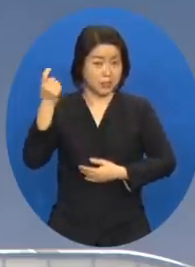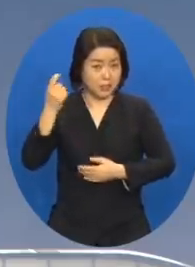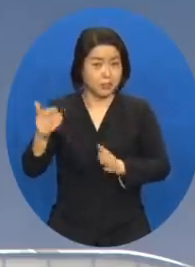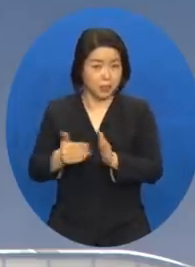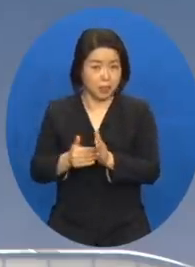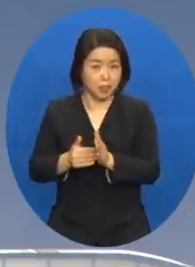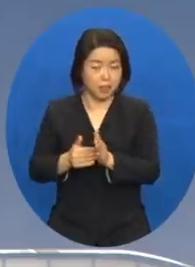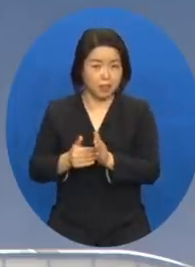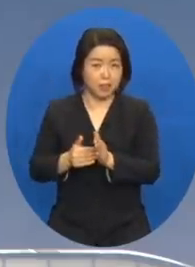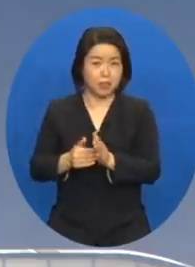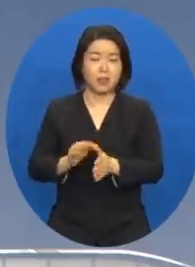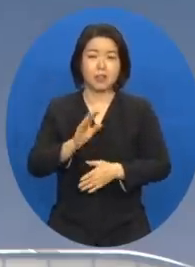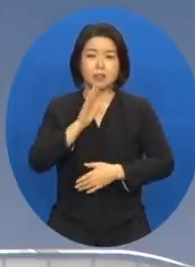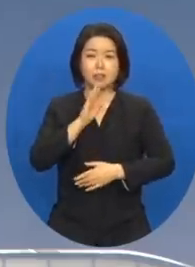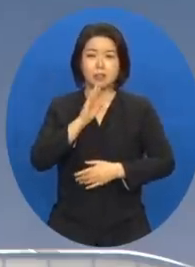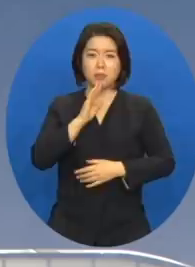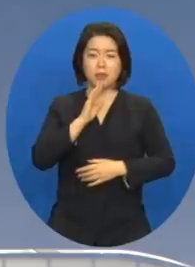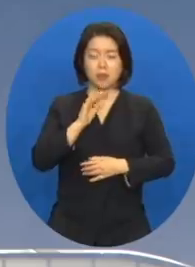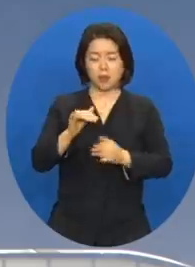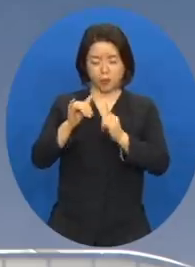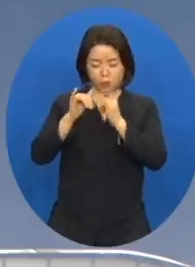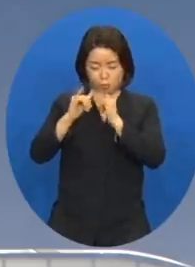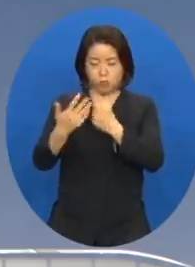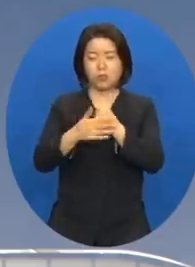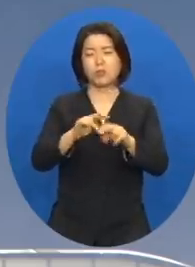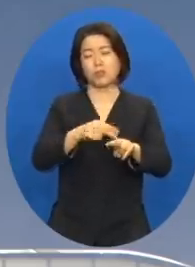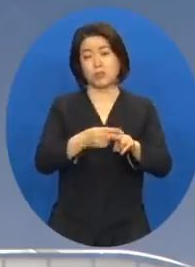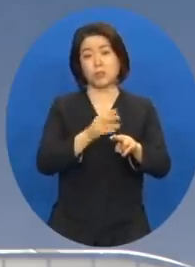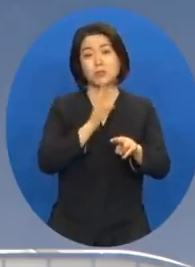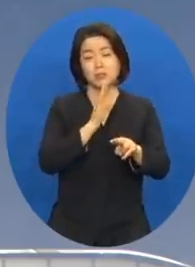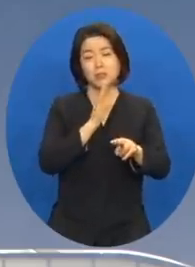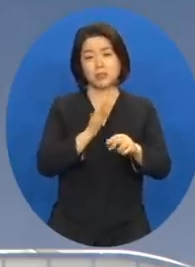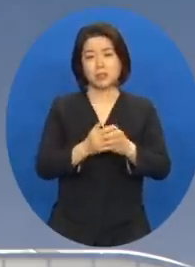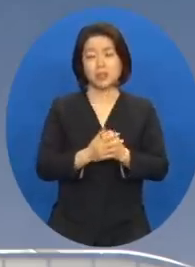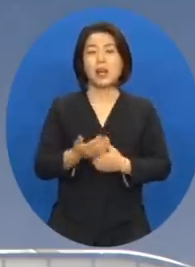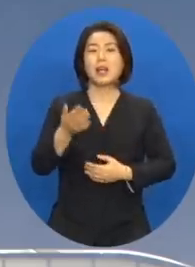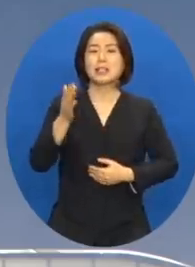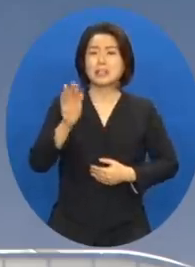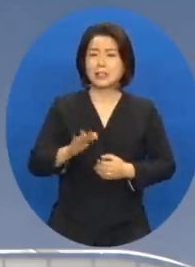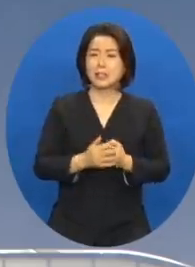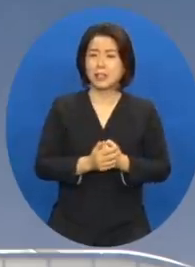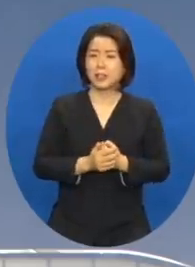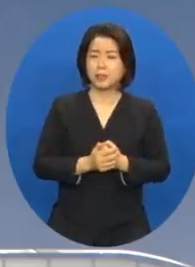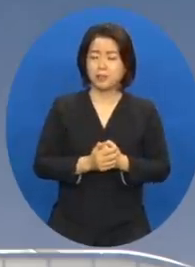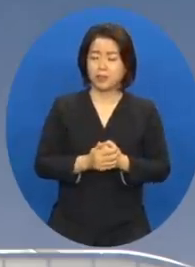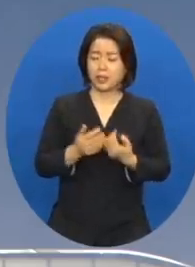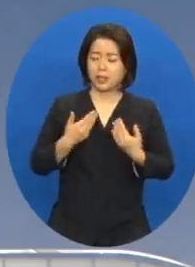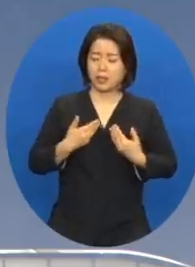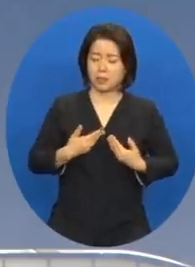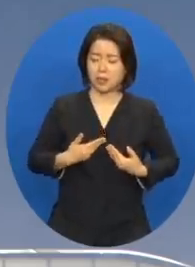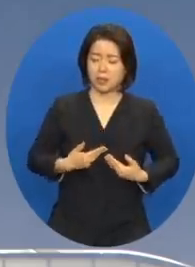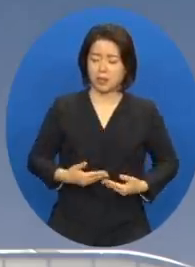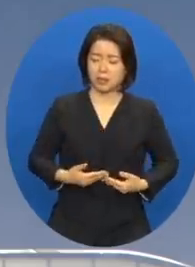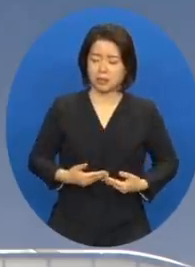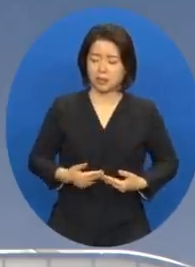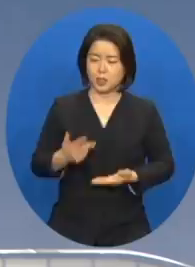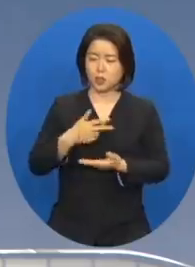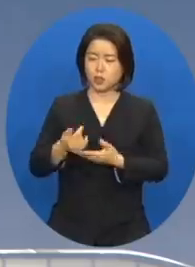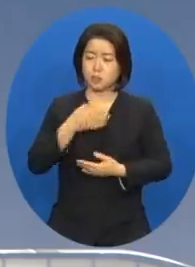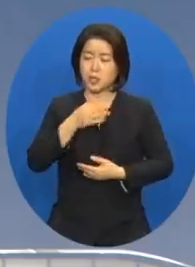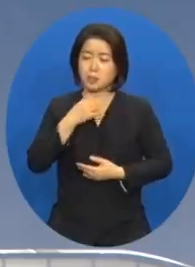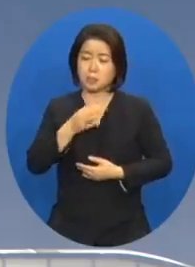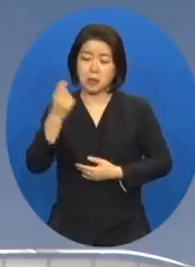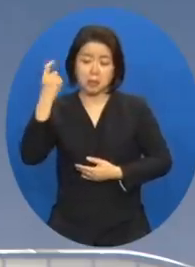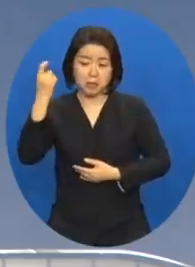그 정말 대단한 은사기도 합니다. 그런데 가만히 주님의 음성을 들었다는 사람 이야기를